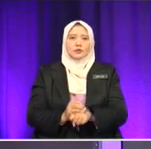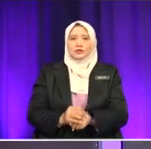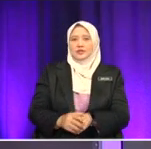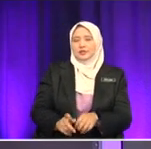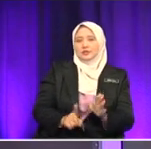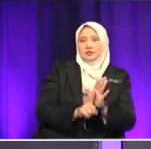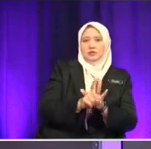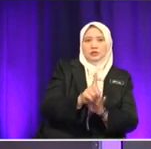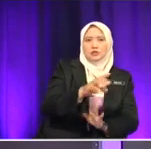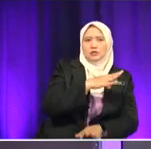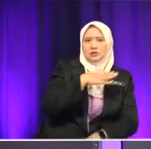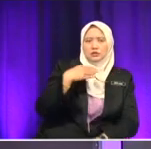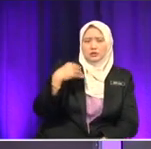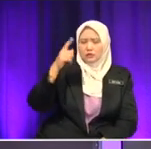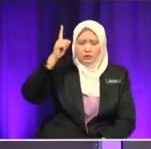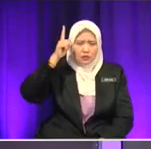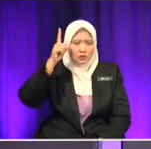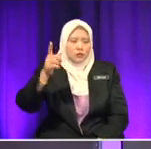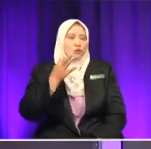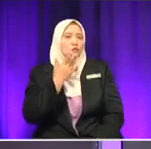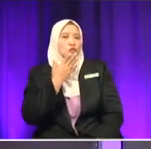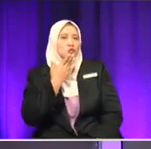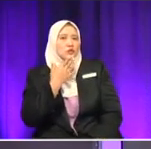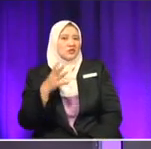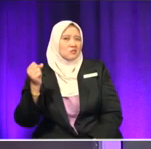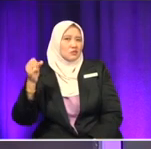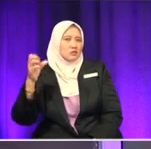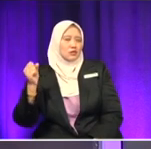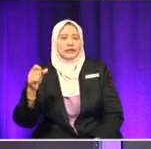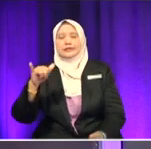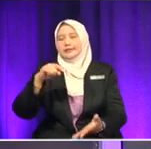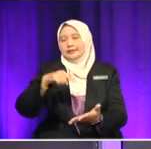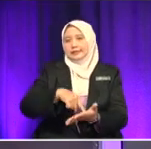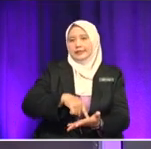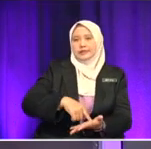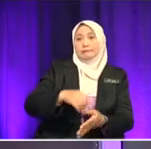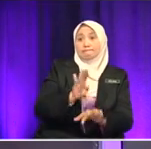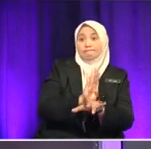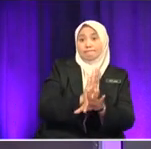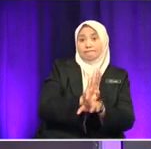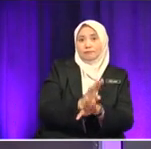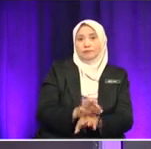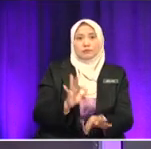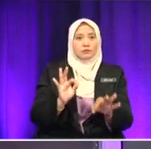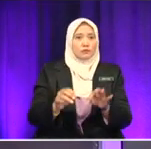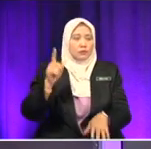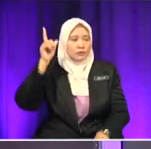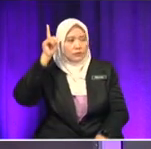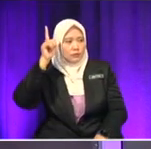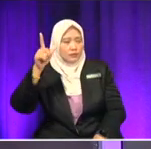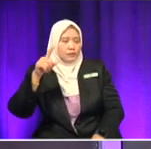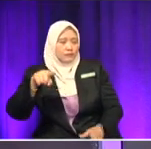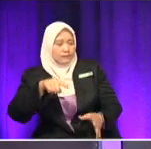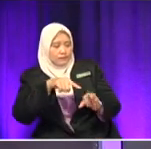bakteria. Oh. Ha, jadi Ifan perasan tak di sekeliling cakera antibiotik berkepekatan tinggi ni, dia